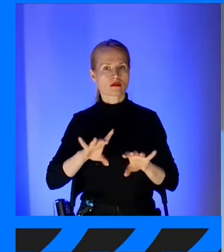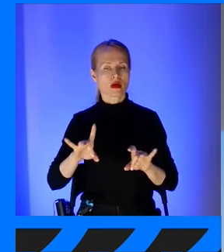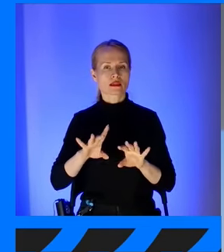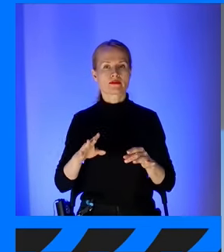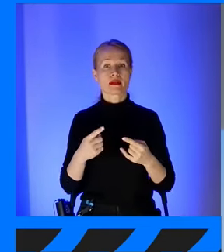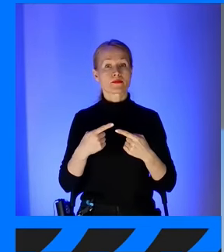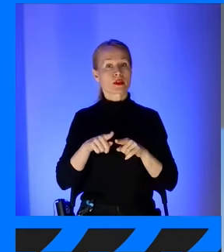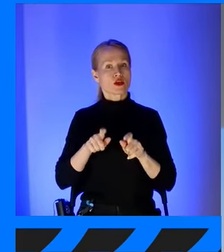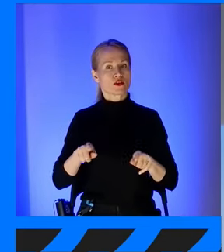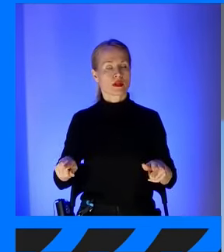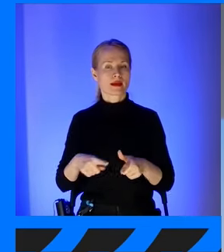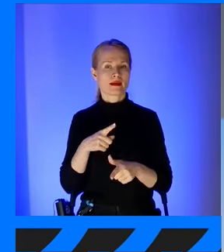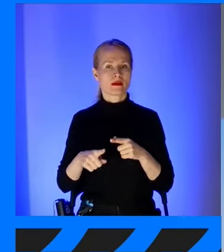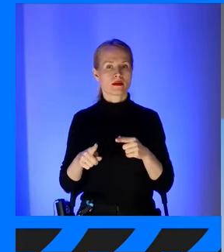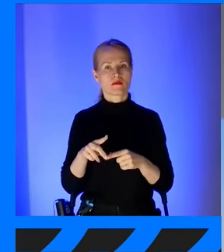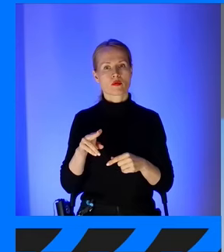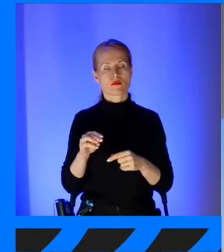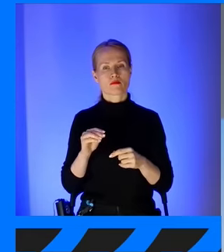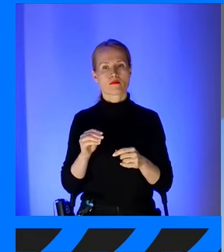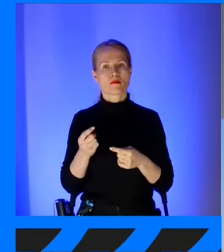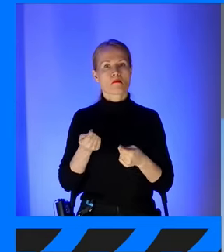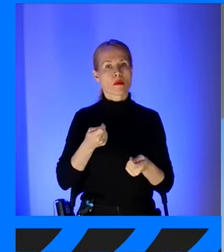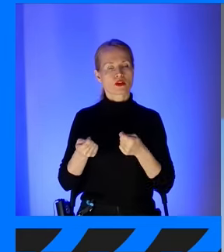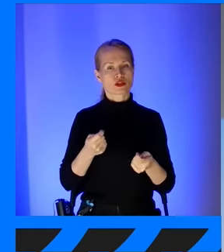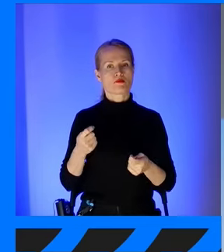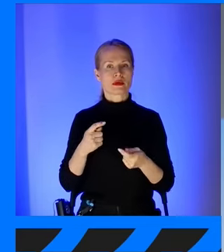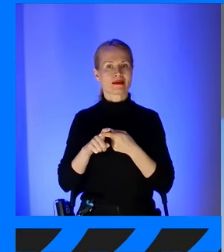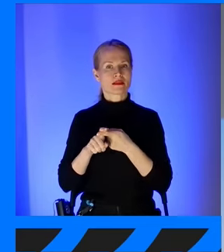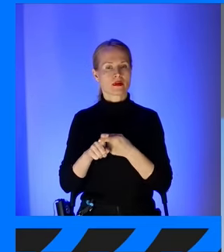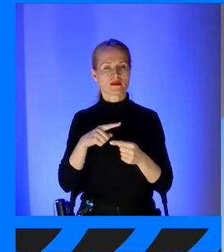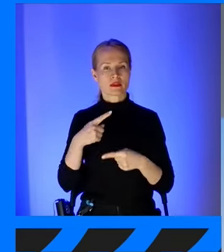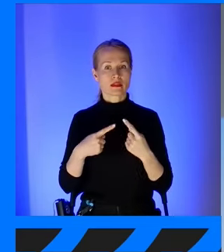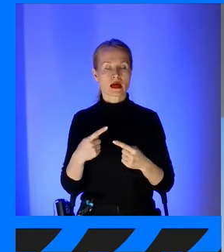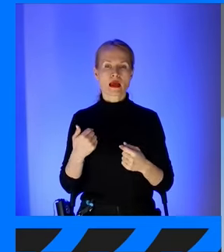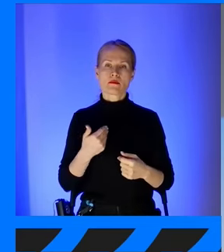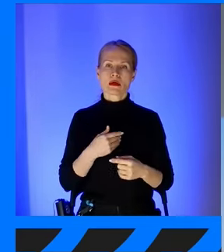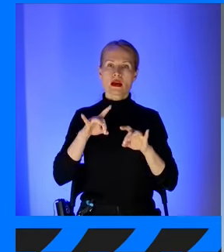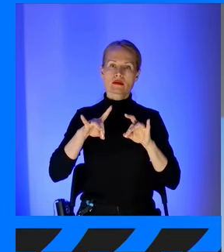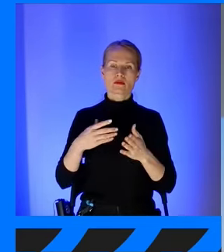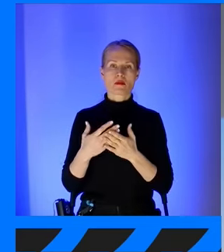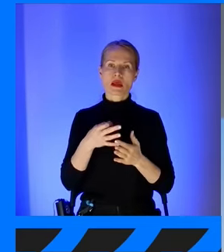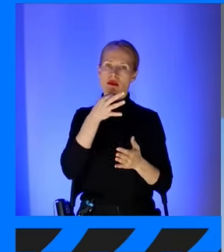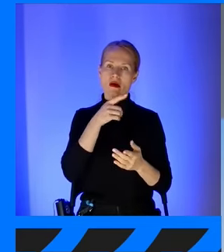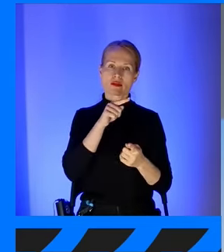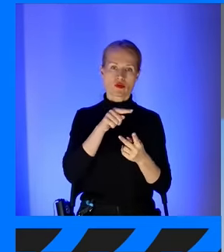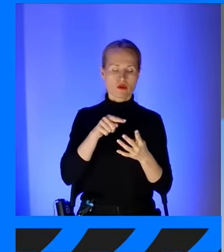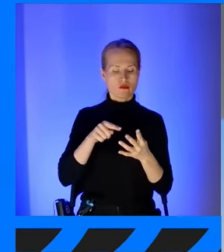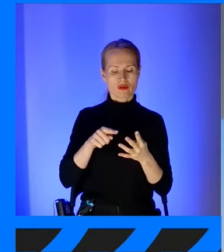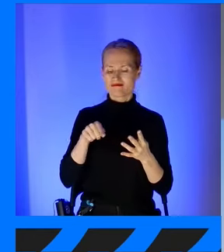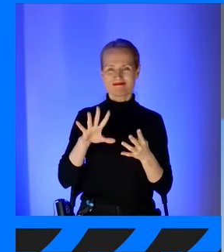инженеры там или какие-то продукт менеджеры всегда были на связи и мы им рассказывали что нам нравится что не нравится то есть проект